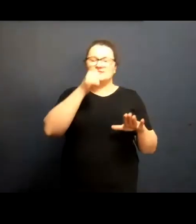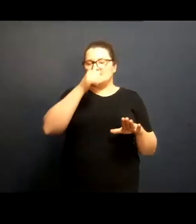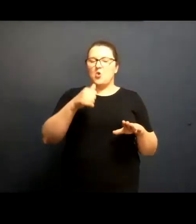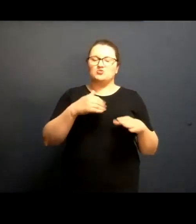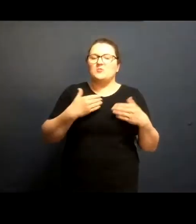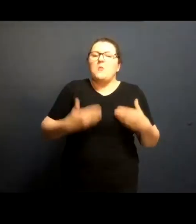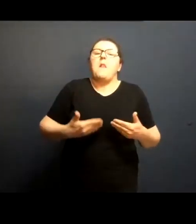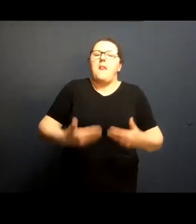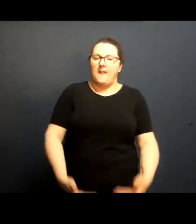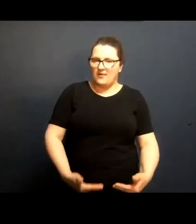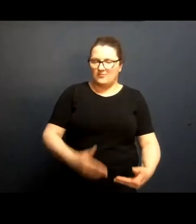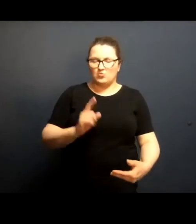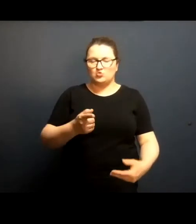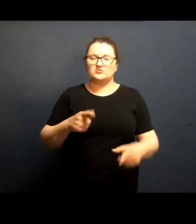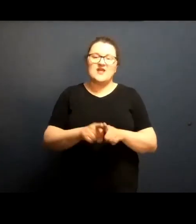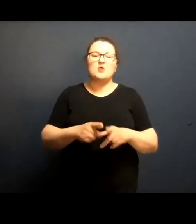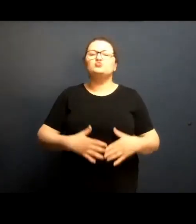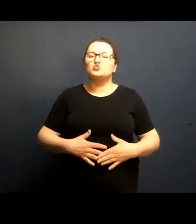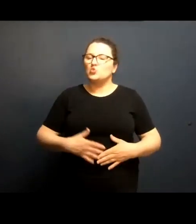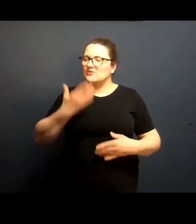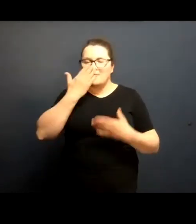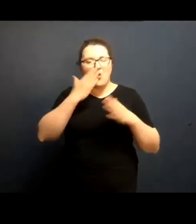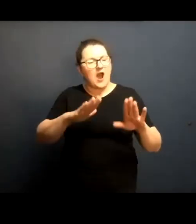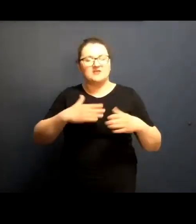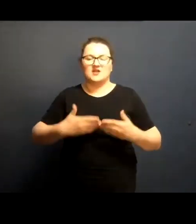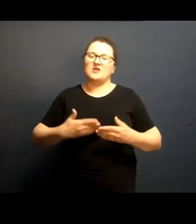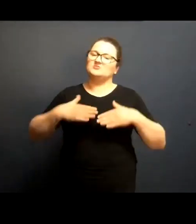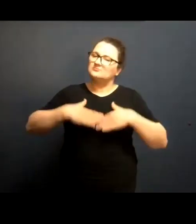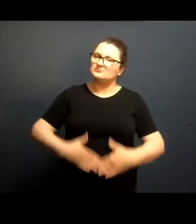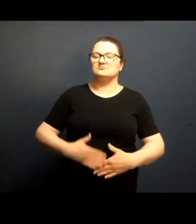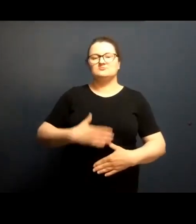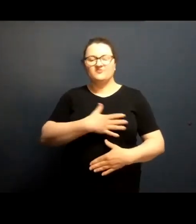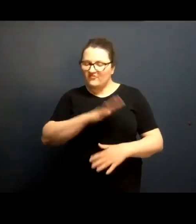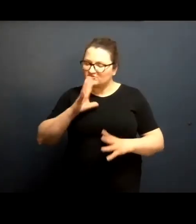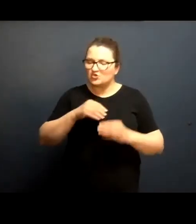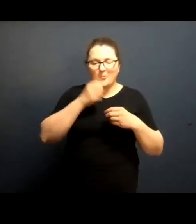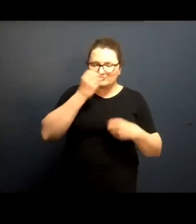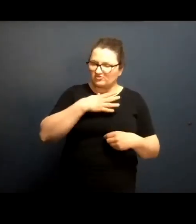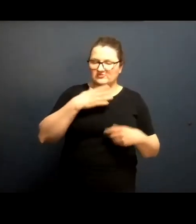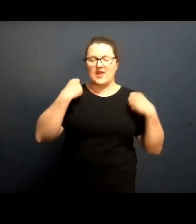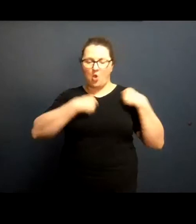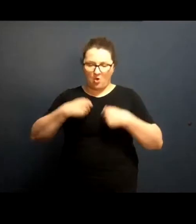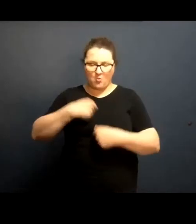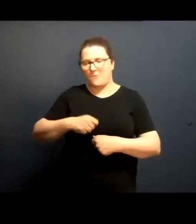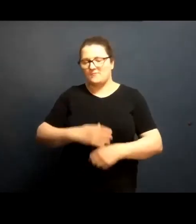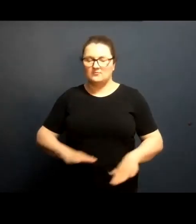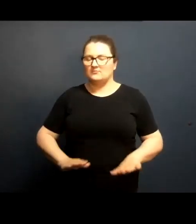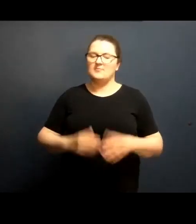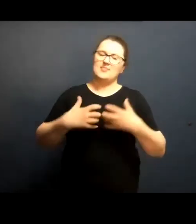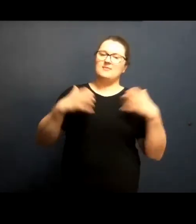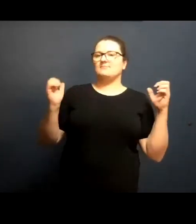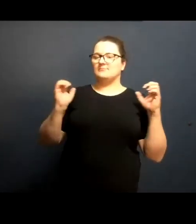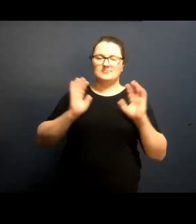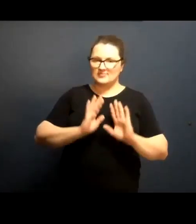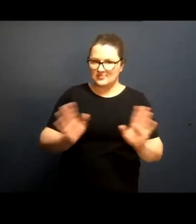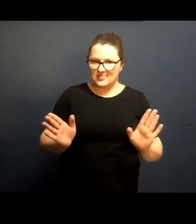podobnie jak brzuch, czy no wszystko to, co jest brzydkie, którego nie należy odsłaniać. No i z tego badania jeszcze